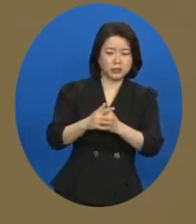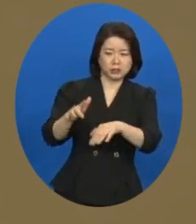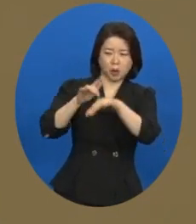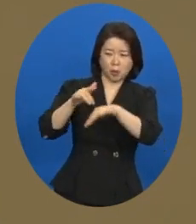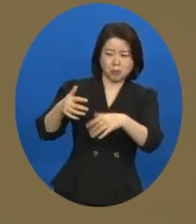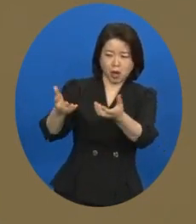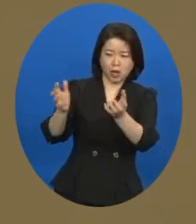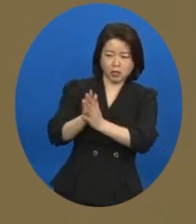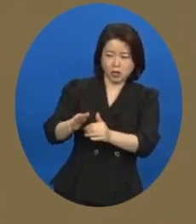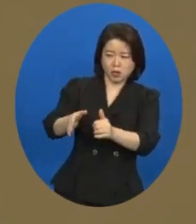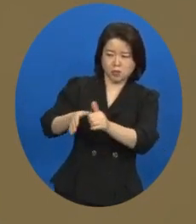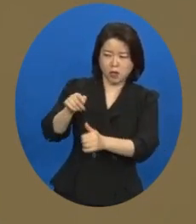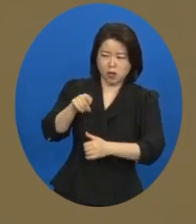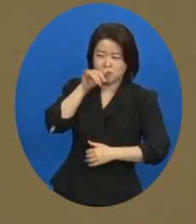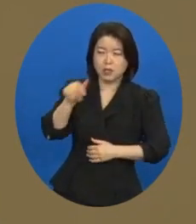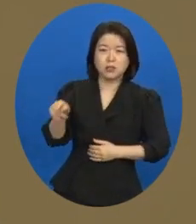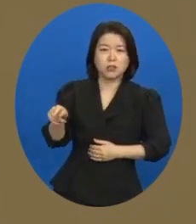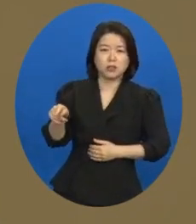마귀당이라고 공격했습니다.